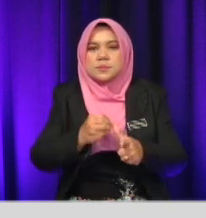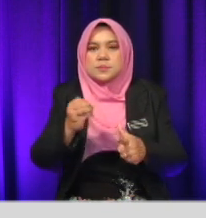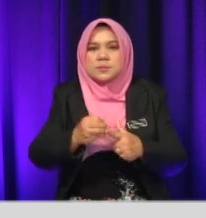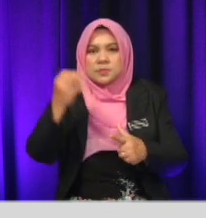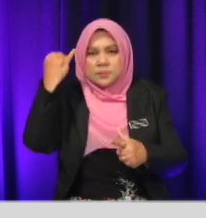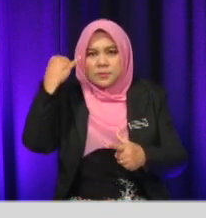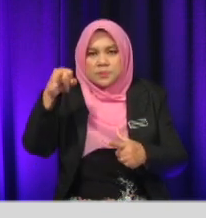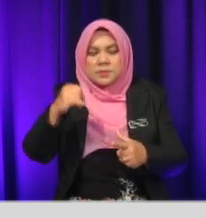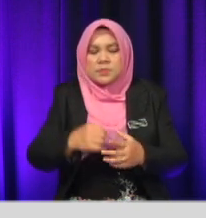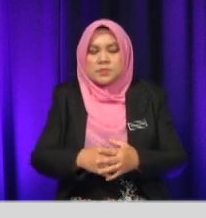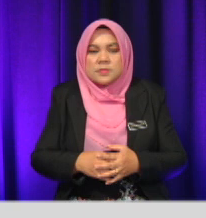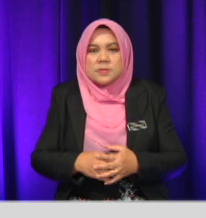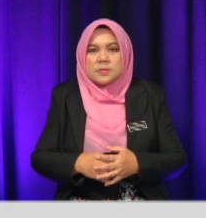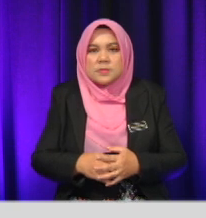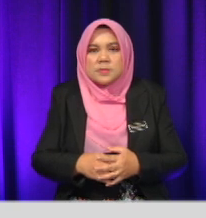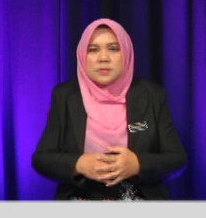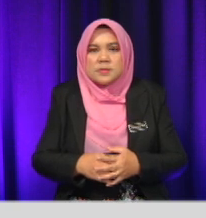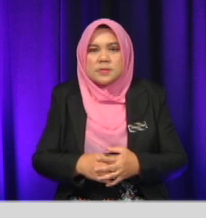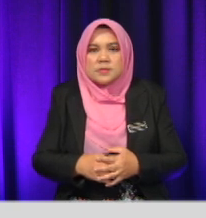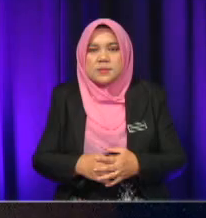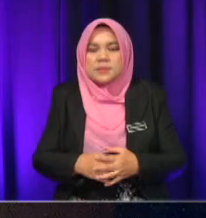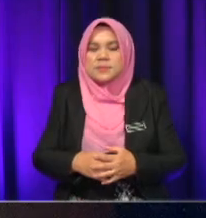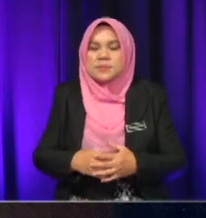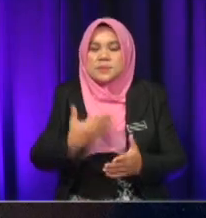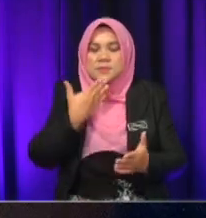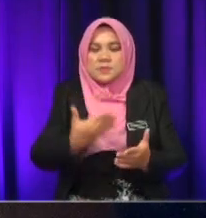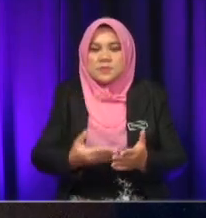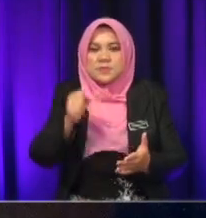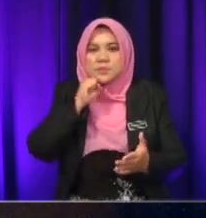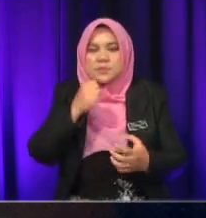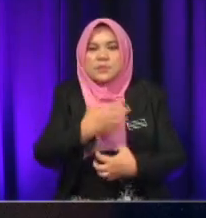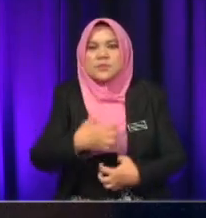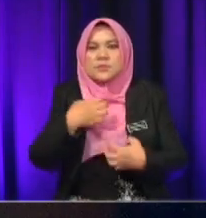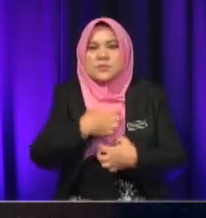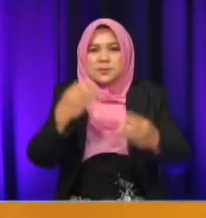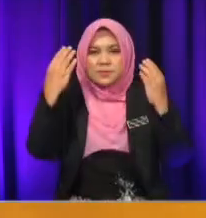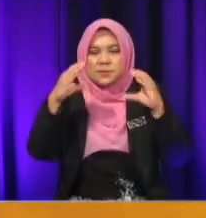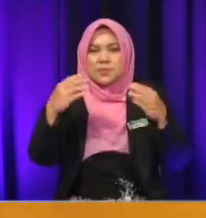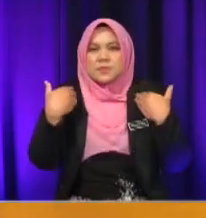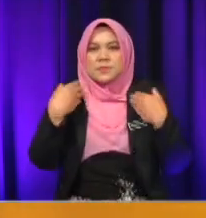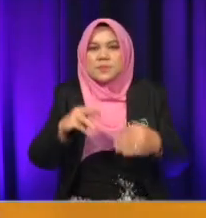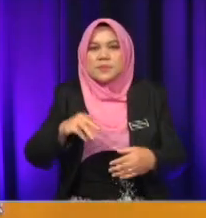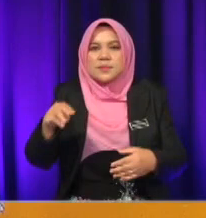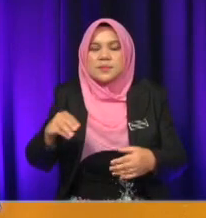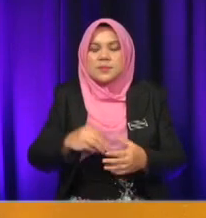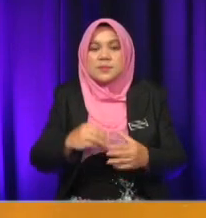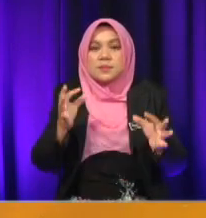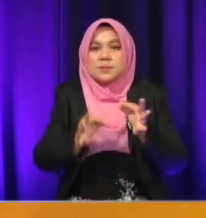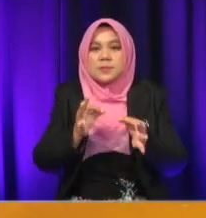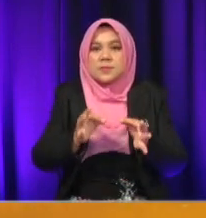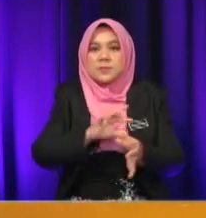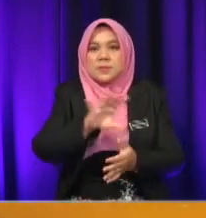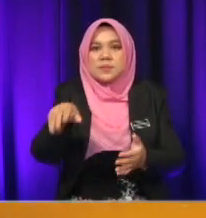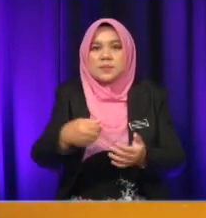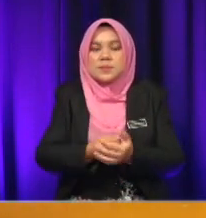idea penaja tertentu. Okay. Baguslah Syafika. Seronok cikgu ada murid macam ni. Kalau semualah